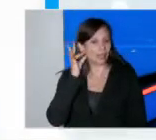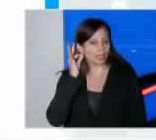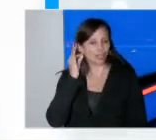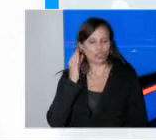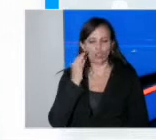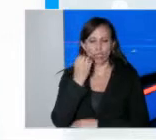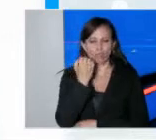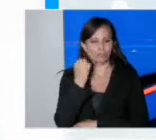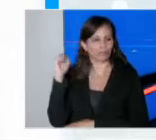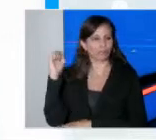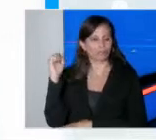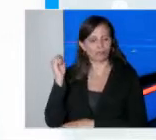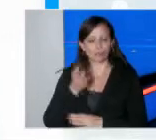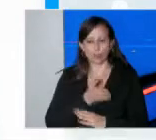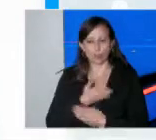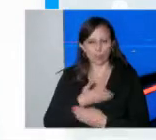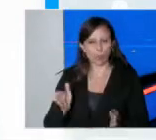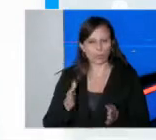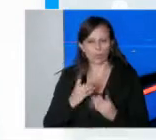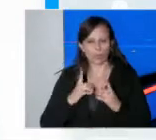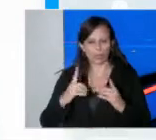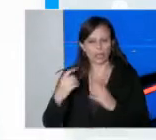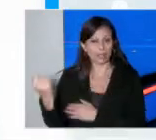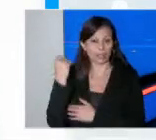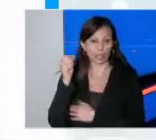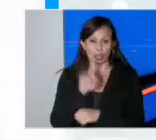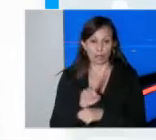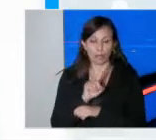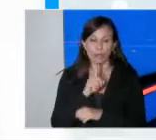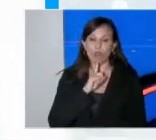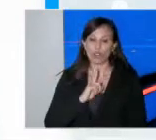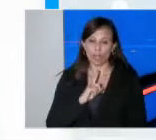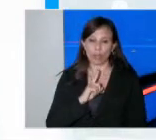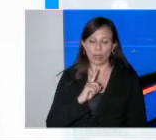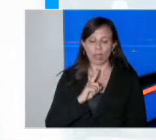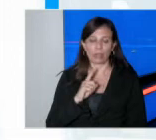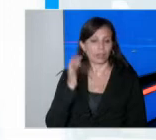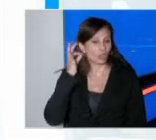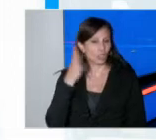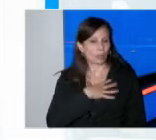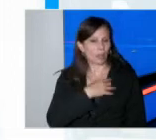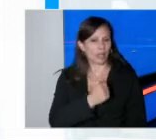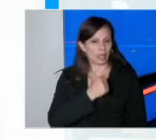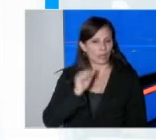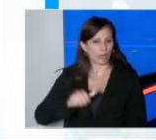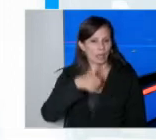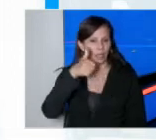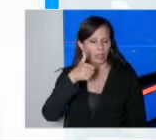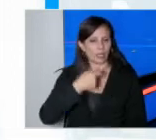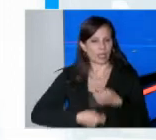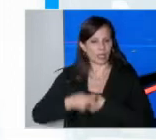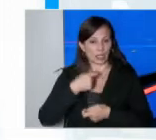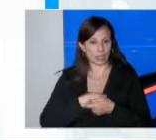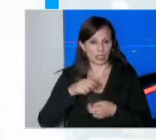פורצת דרך וחזקה, בתקופה שבה מעט נשים מעזו להוביל עסקים ולהיות בעלות הבית בעולמות